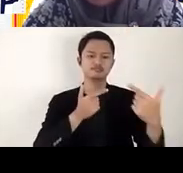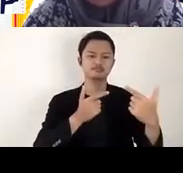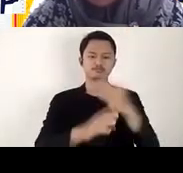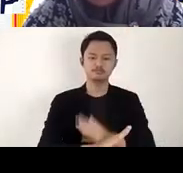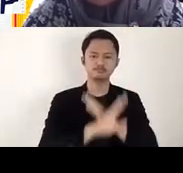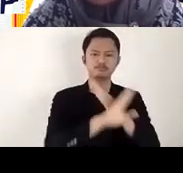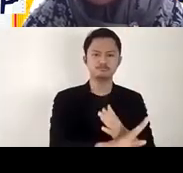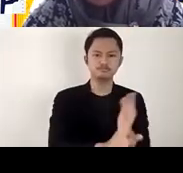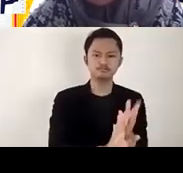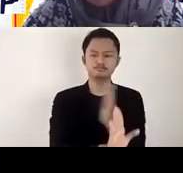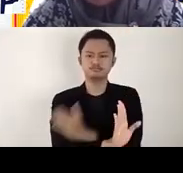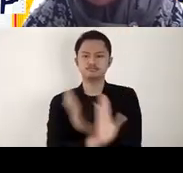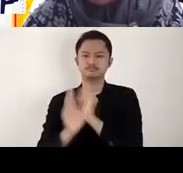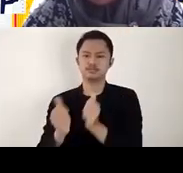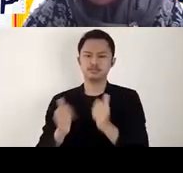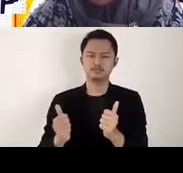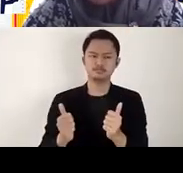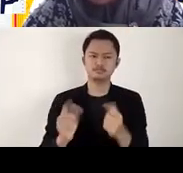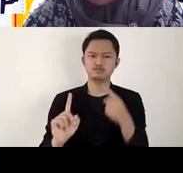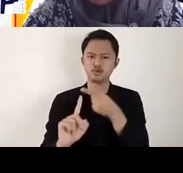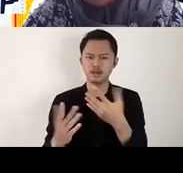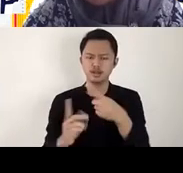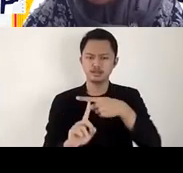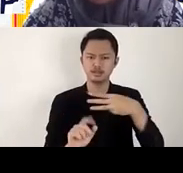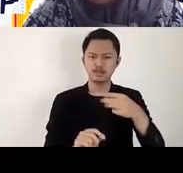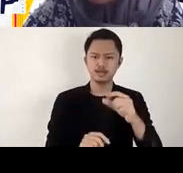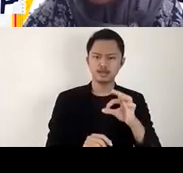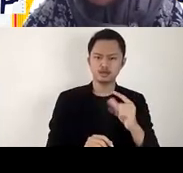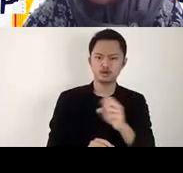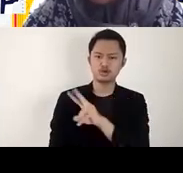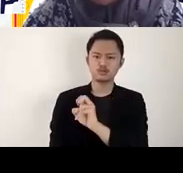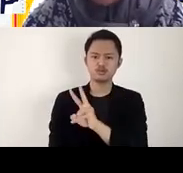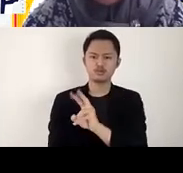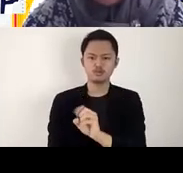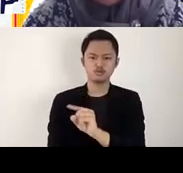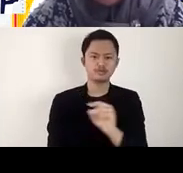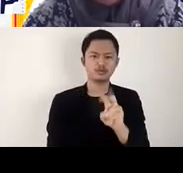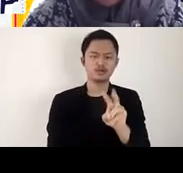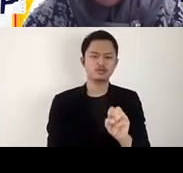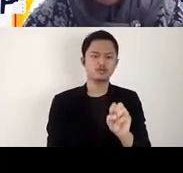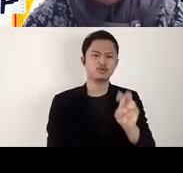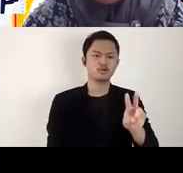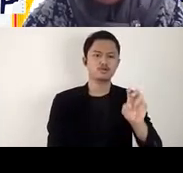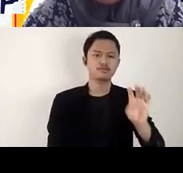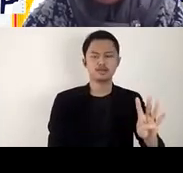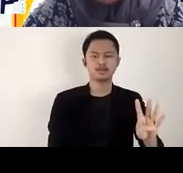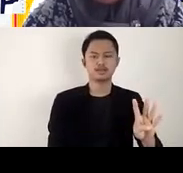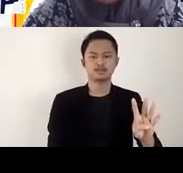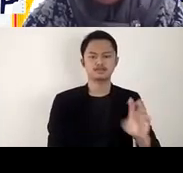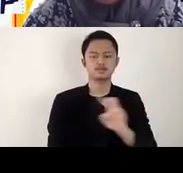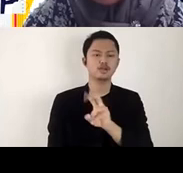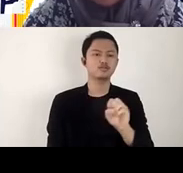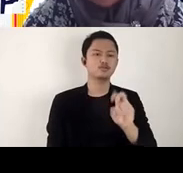Krisma berbasis kekerasan yang mengarah pada terorisme 2020-2024 jadi pada